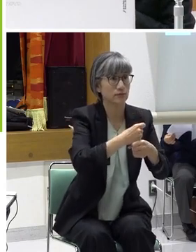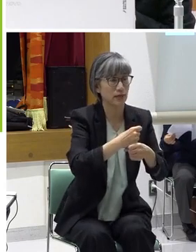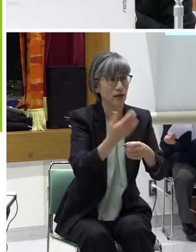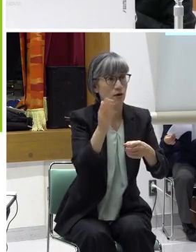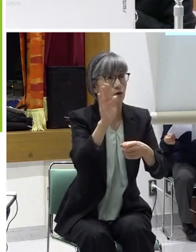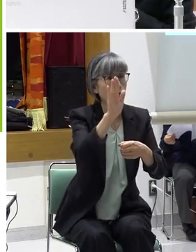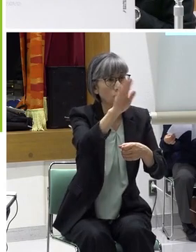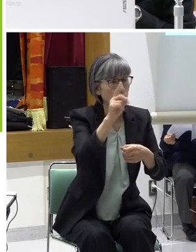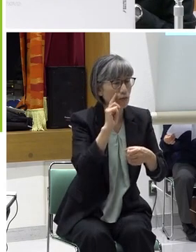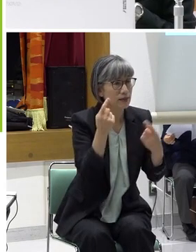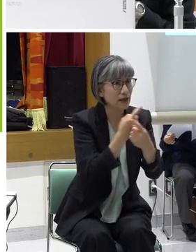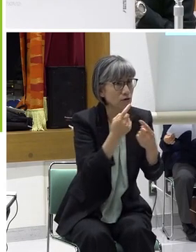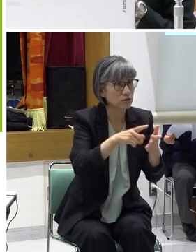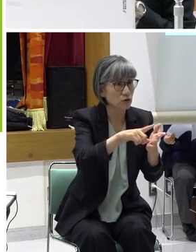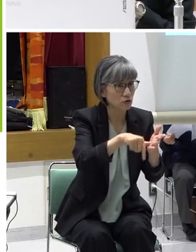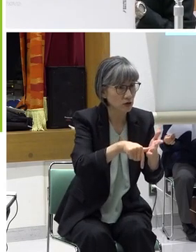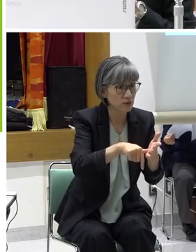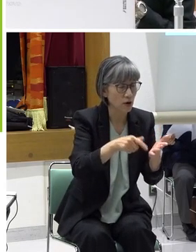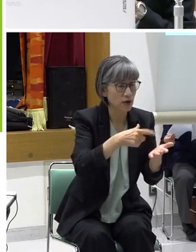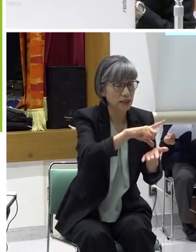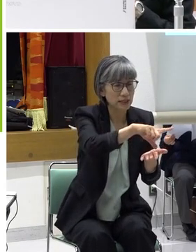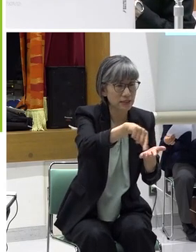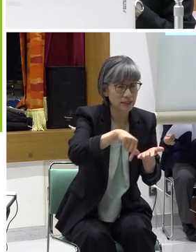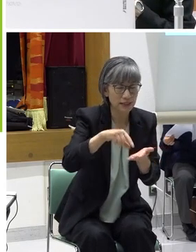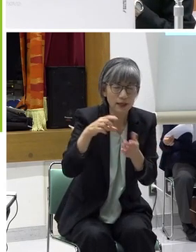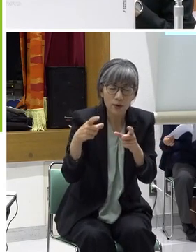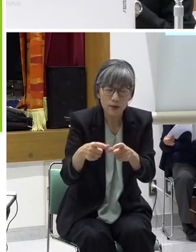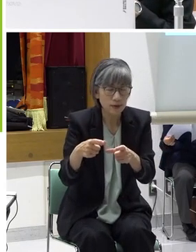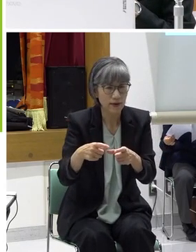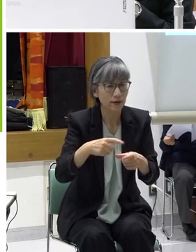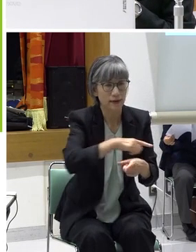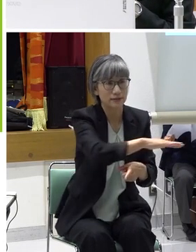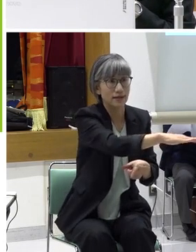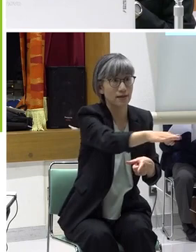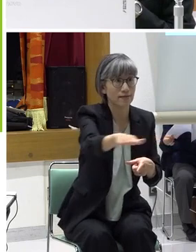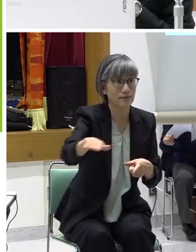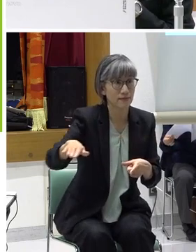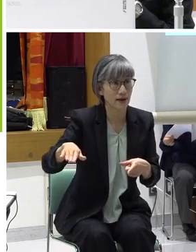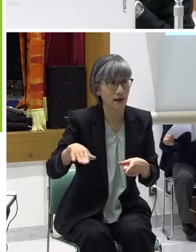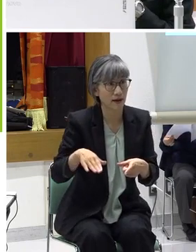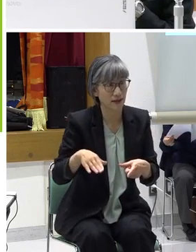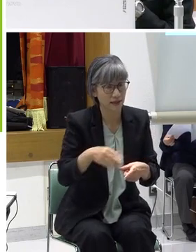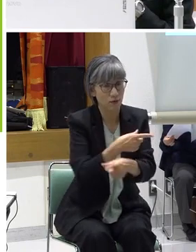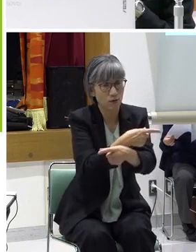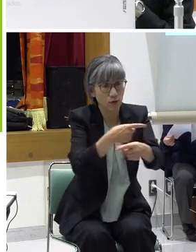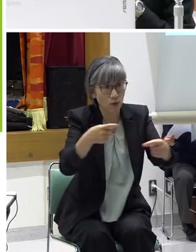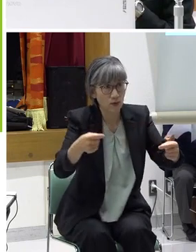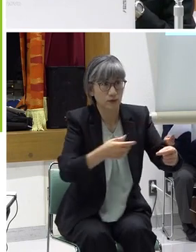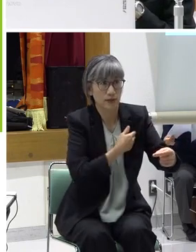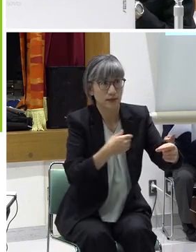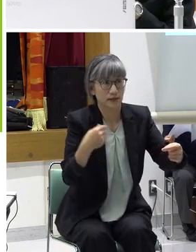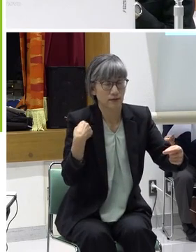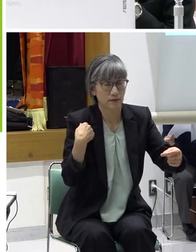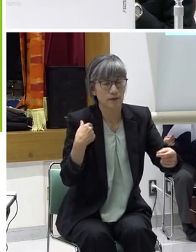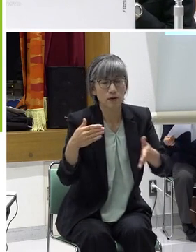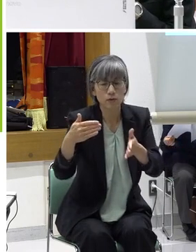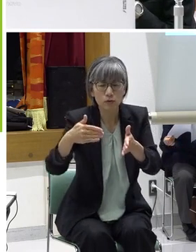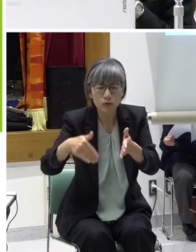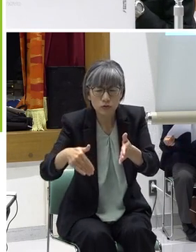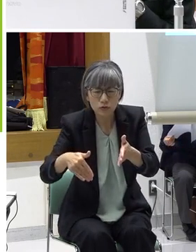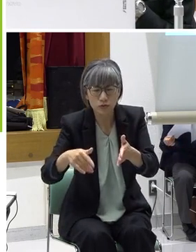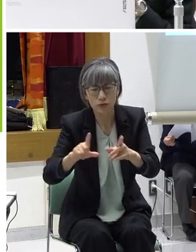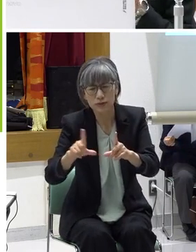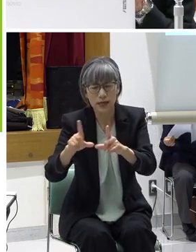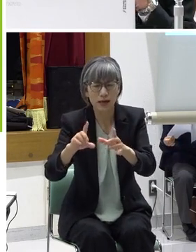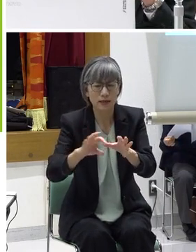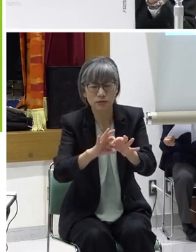も地域全体での協議できるものとする、地区間の途中で途切れてしまった生活